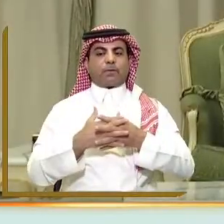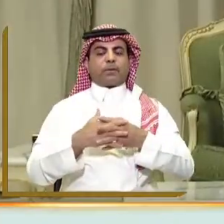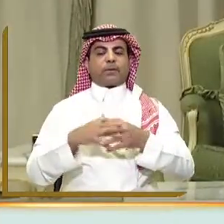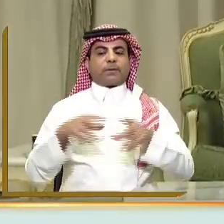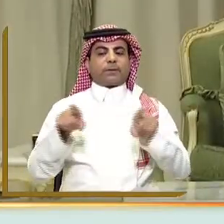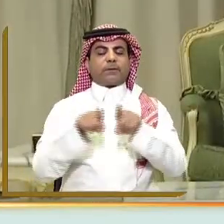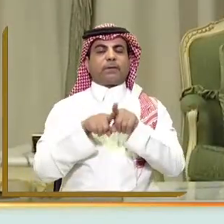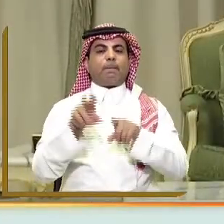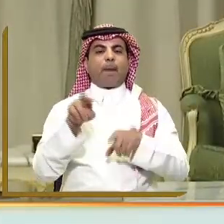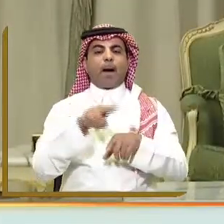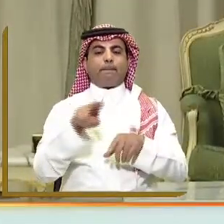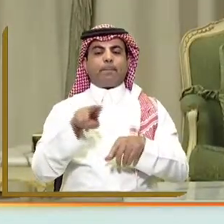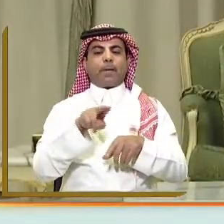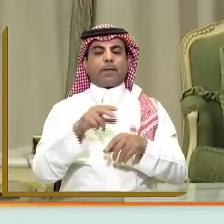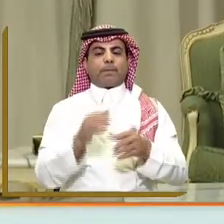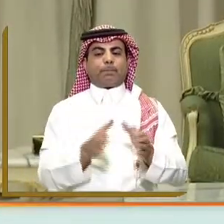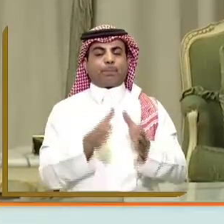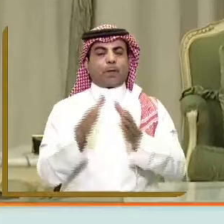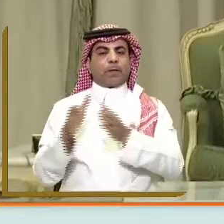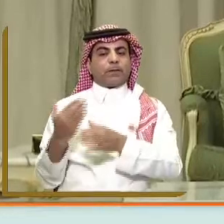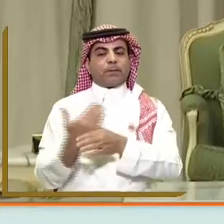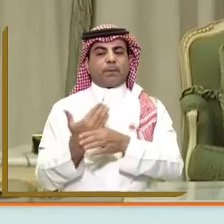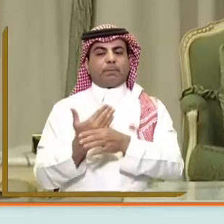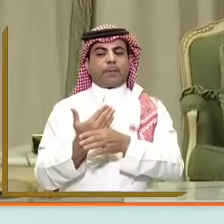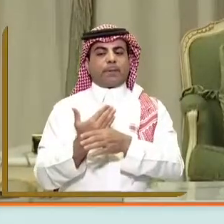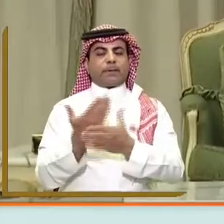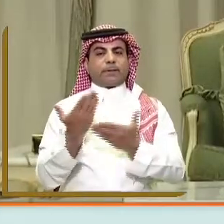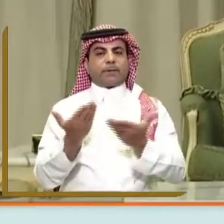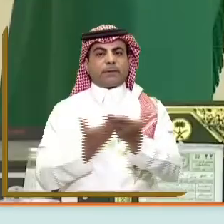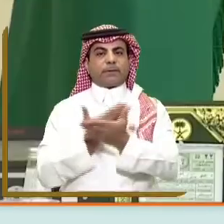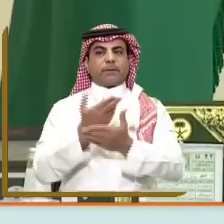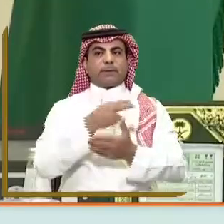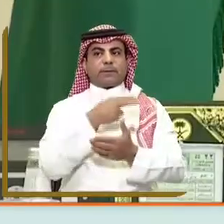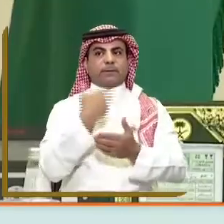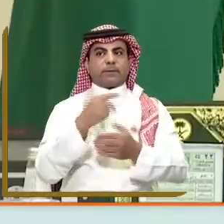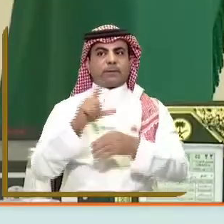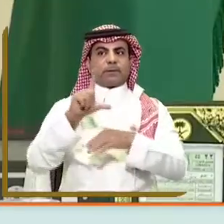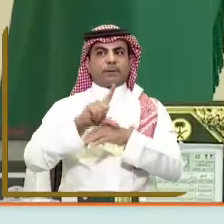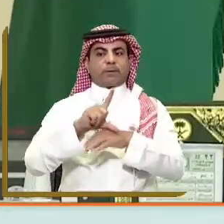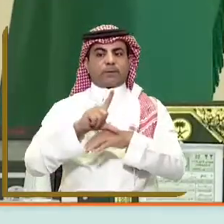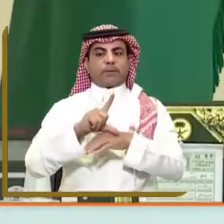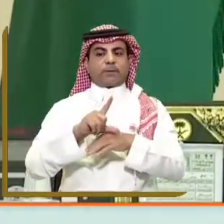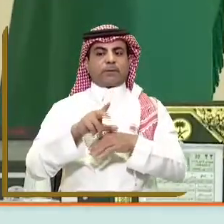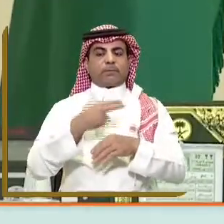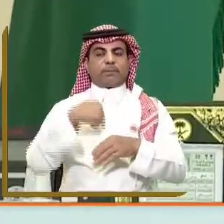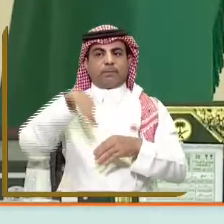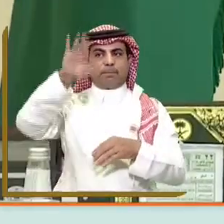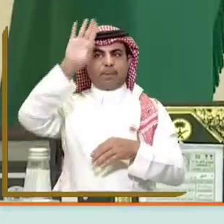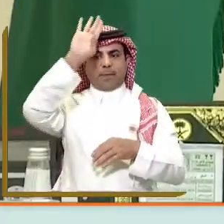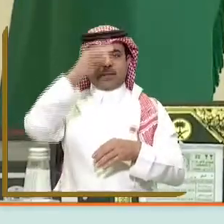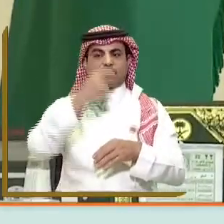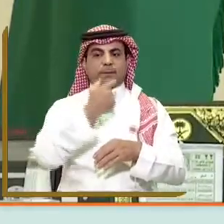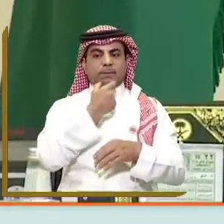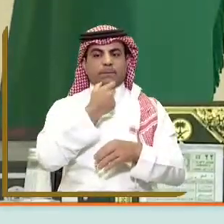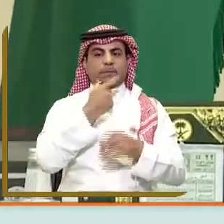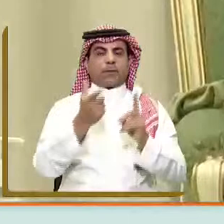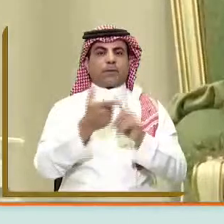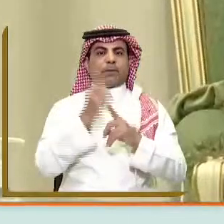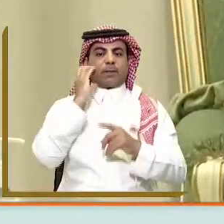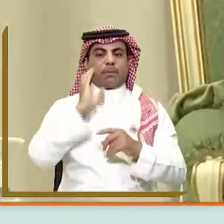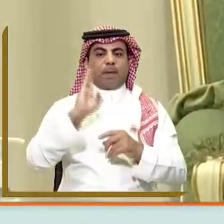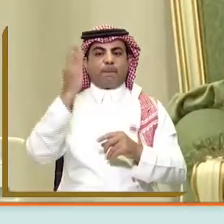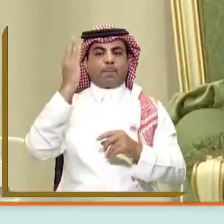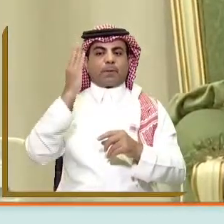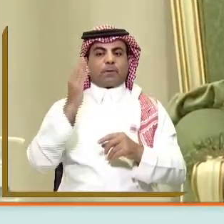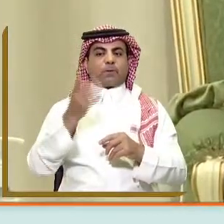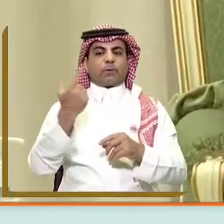بين المملكتين وشعبيهما من خلال الاسترشاد بالقيادة والرؤية الحكيمة لخادم الحرمين الشريفين ولسمو